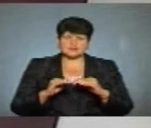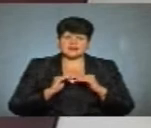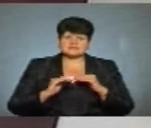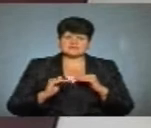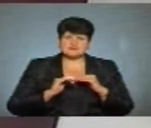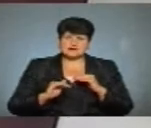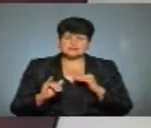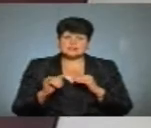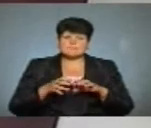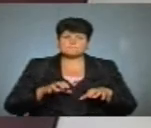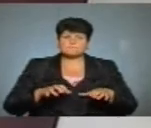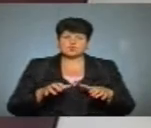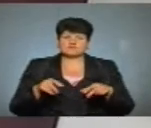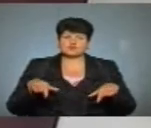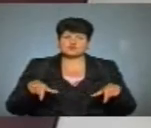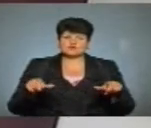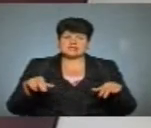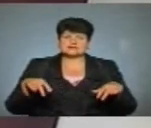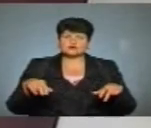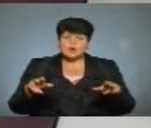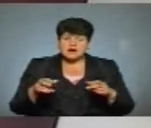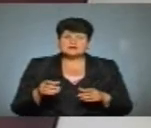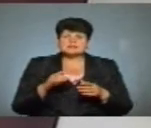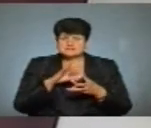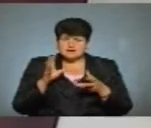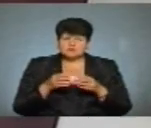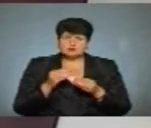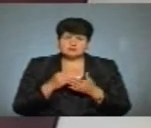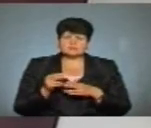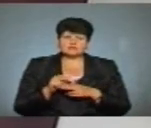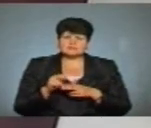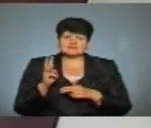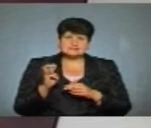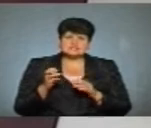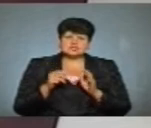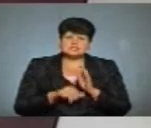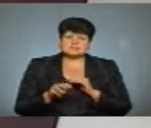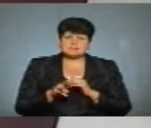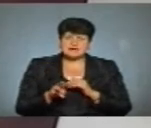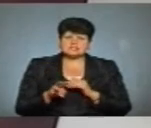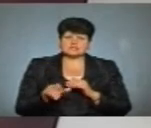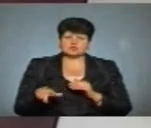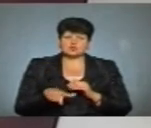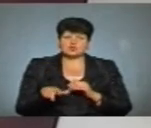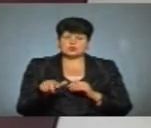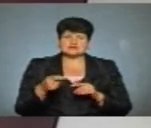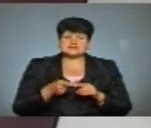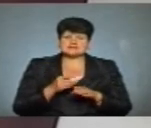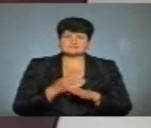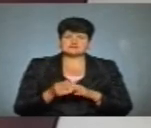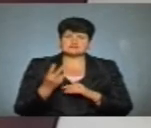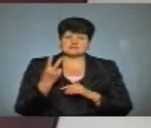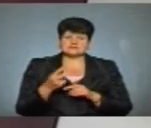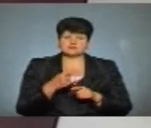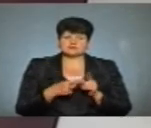дорогу і бруківку на тротуари. Загалом мають відремонтувати 360 метрів дороги. На це з бюджету Тернопільської громади виділили